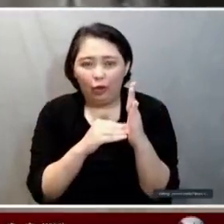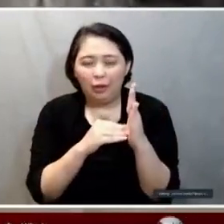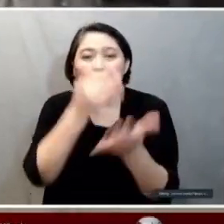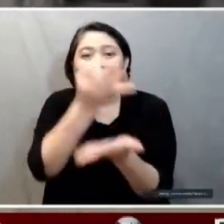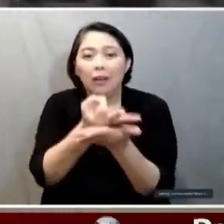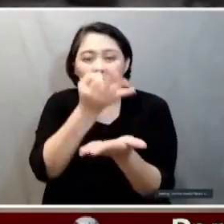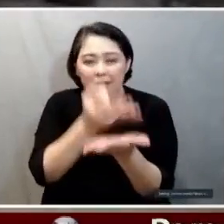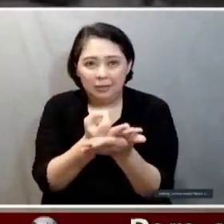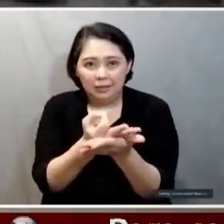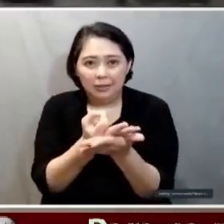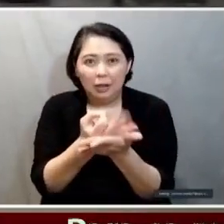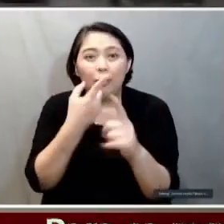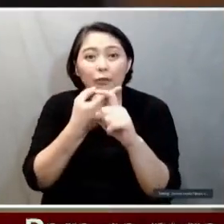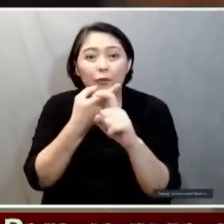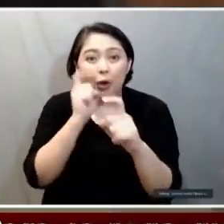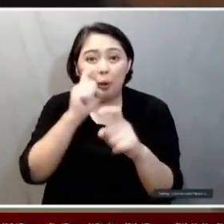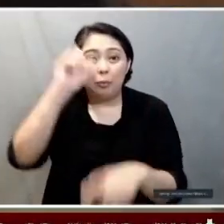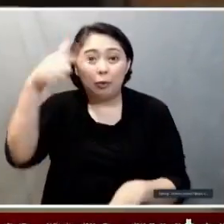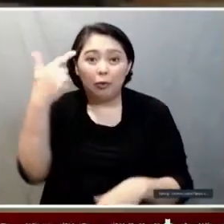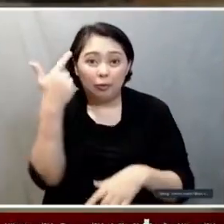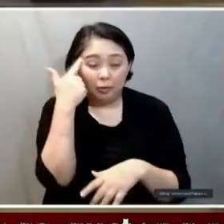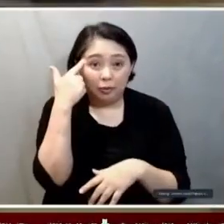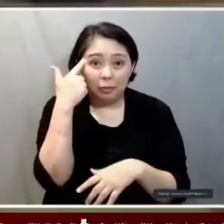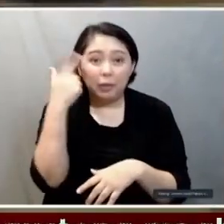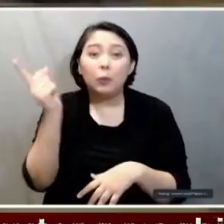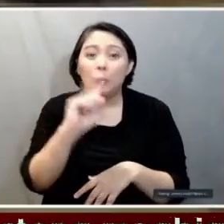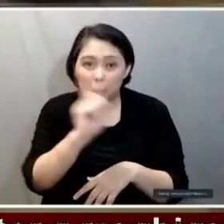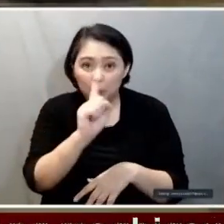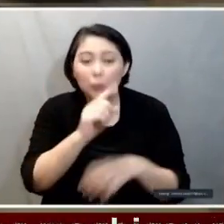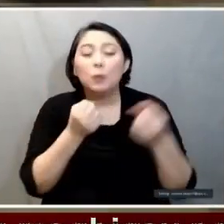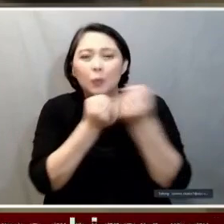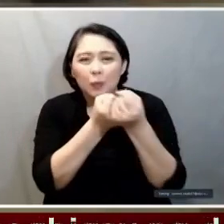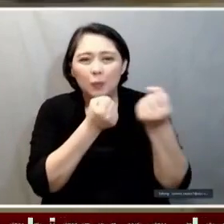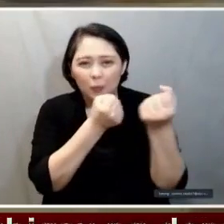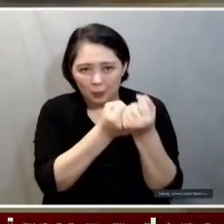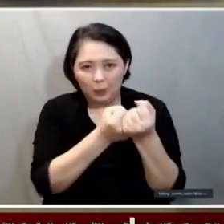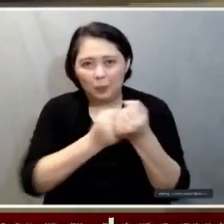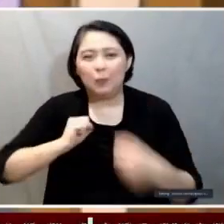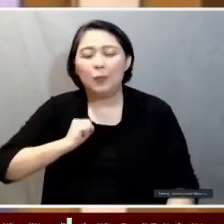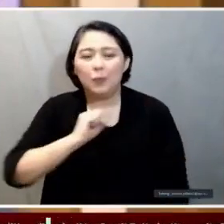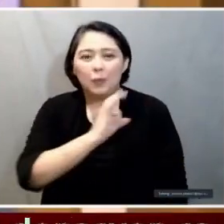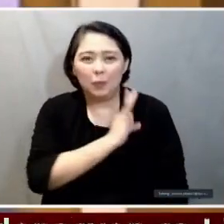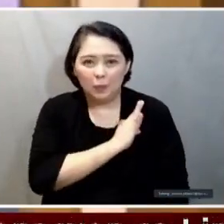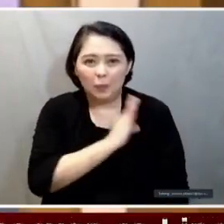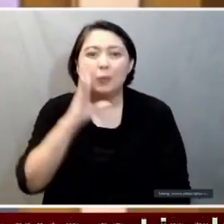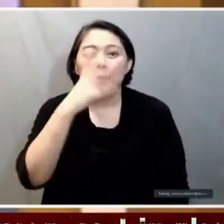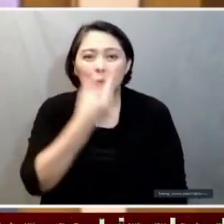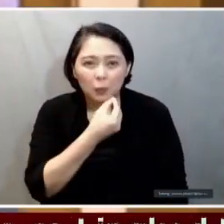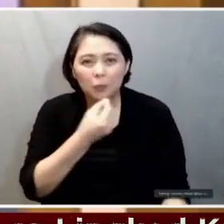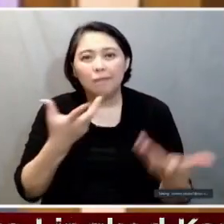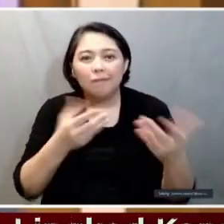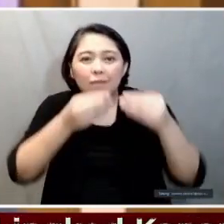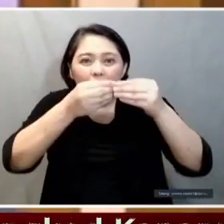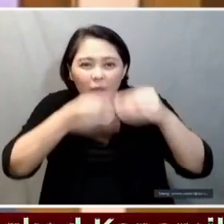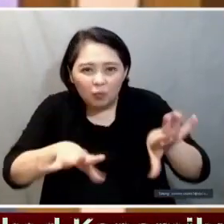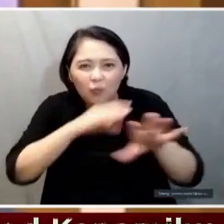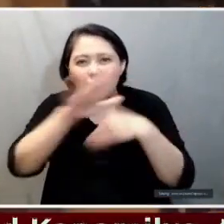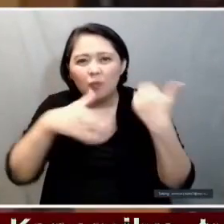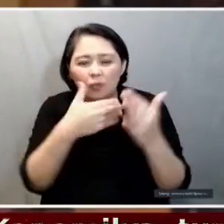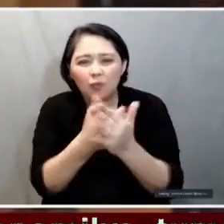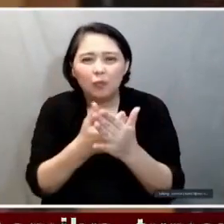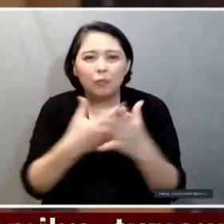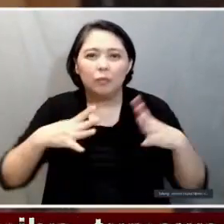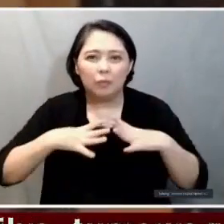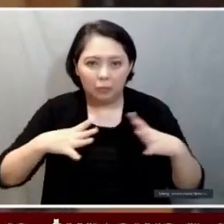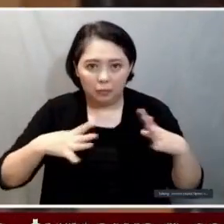ng mga manggagawang naubusan na ng leave credits at kailangan mag-absent dahil sa pandemic. Pwedeng mapabilang dito halimbawa